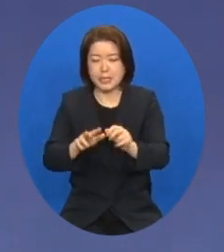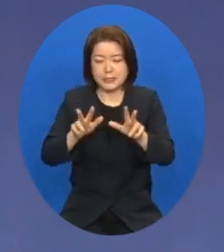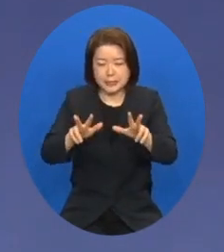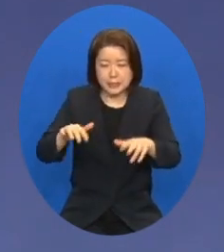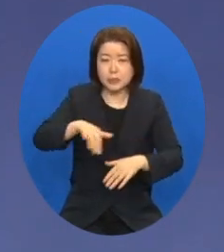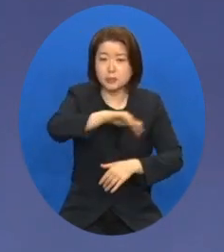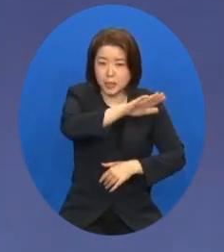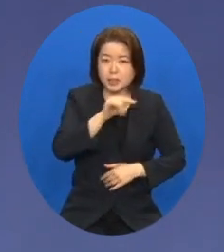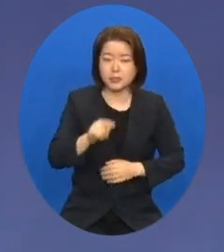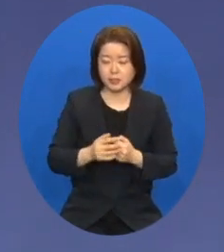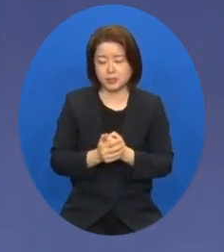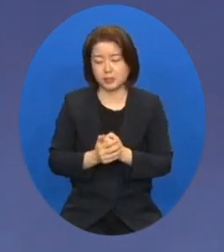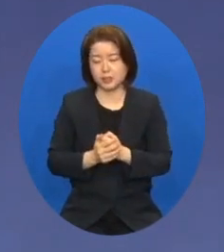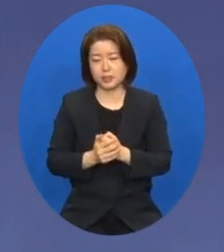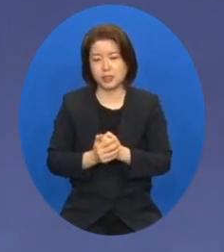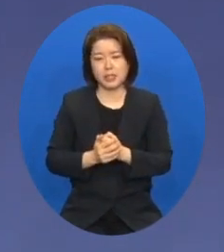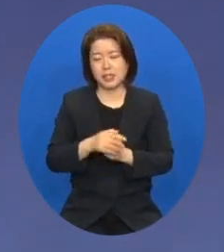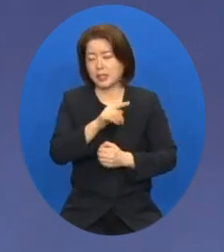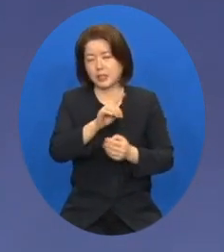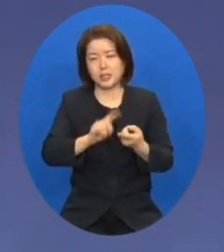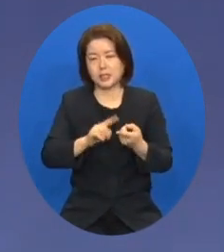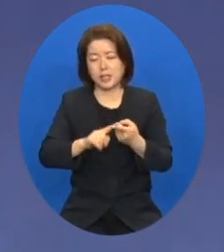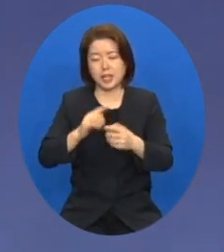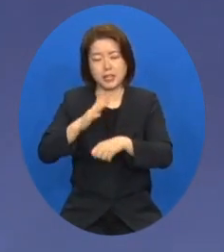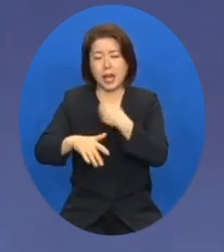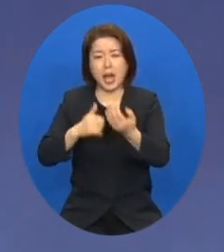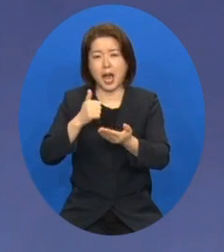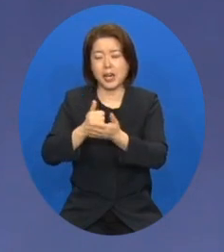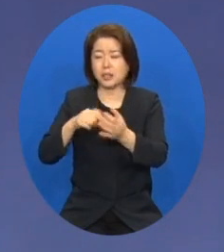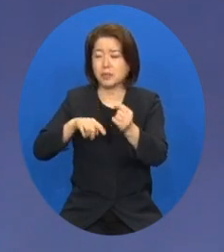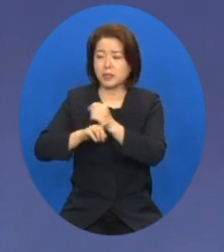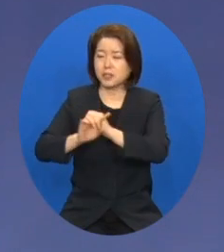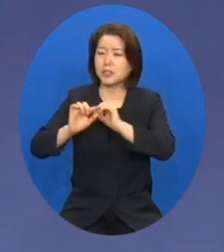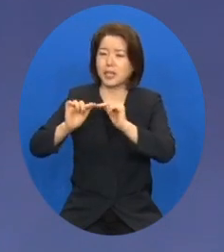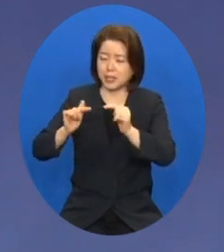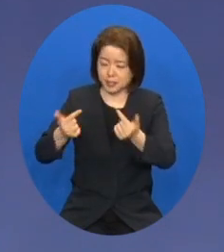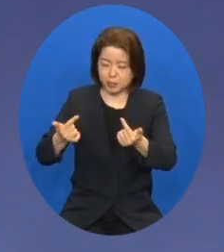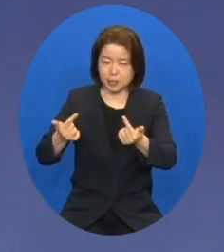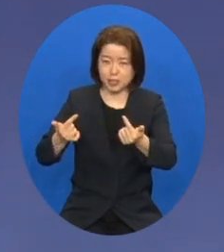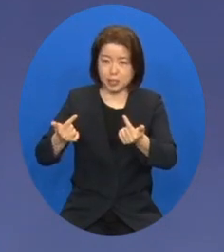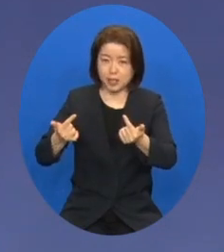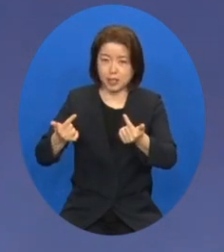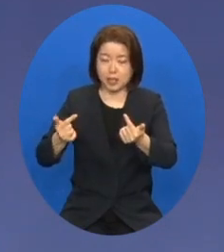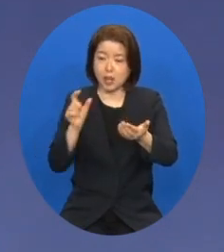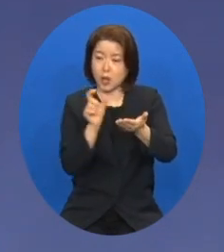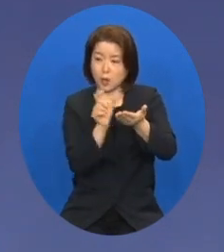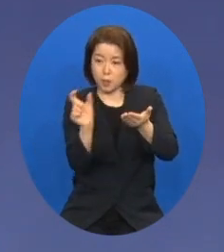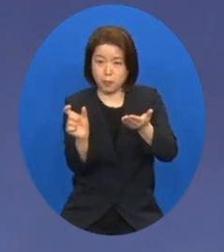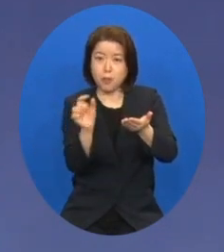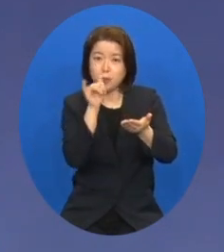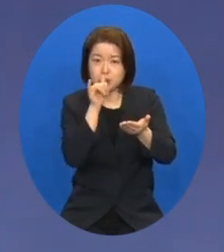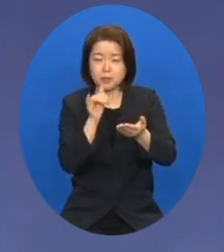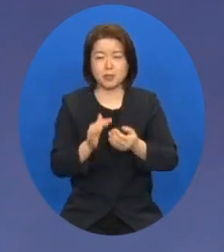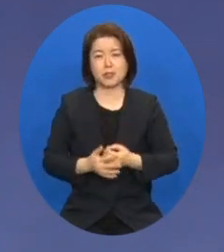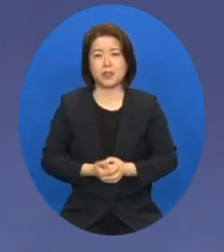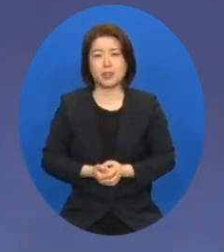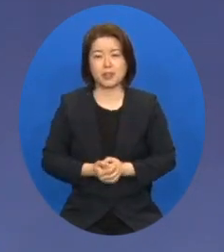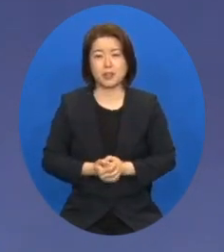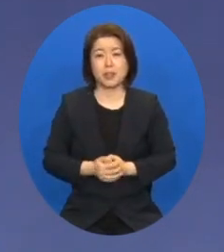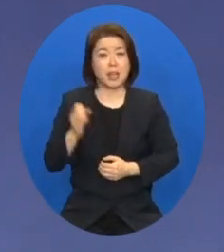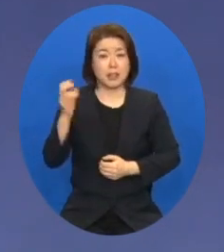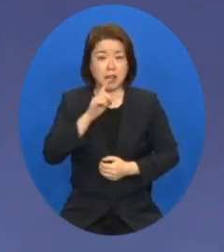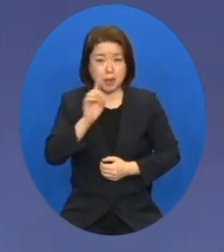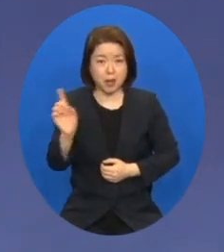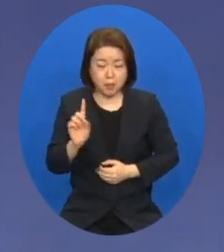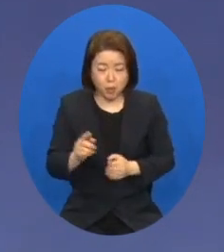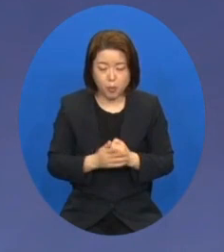것은 전혀 그에 대한 하나님의 뜻이 아닙니다 라고 그렇게 번역을 했습니다 다시 말하면